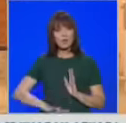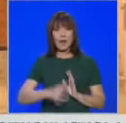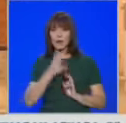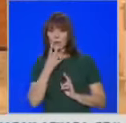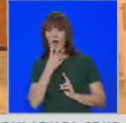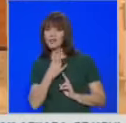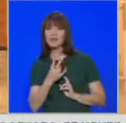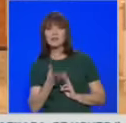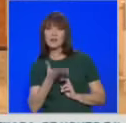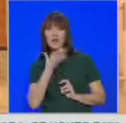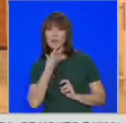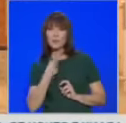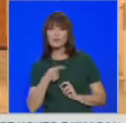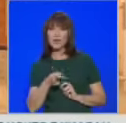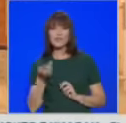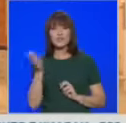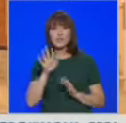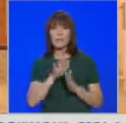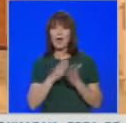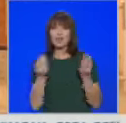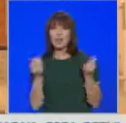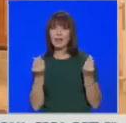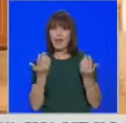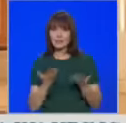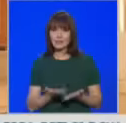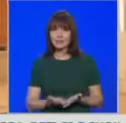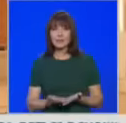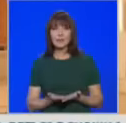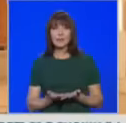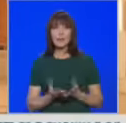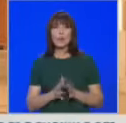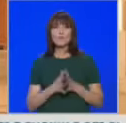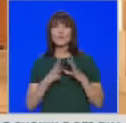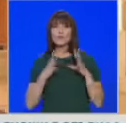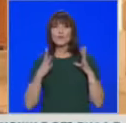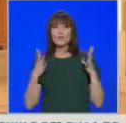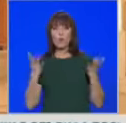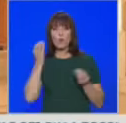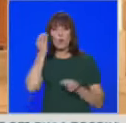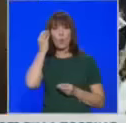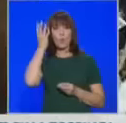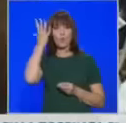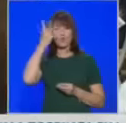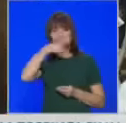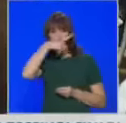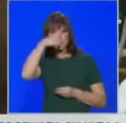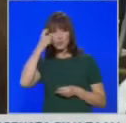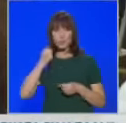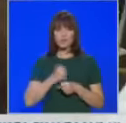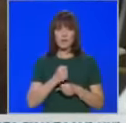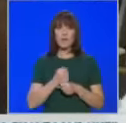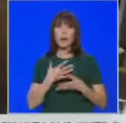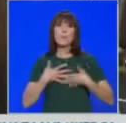личеше още, че ще е талантлива. Много учена, трудолюбива.